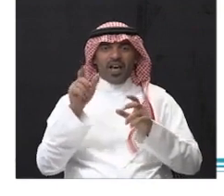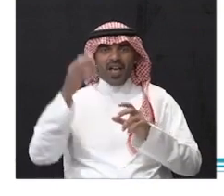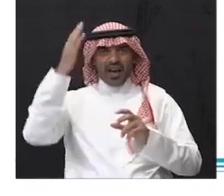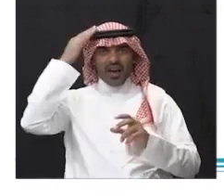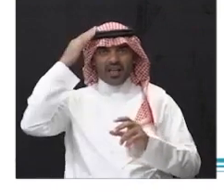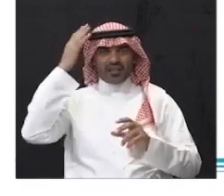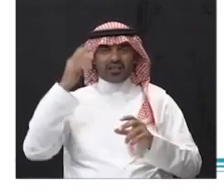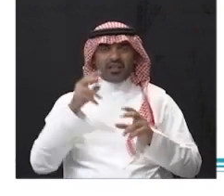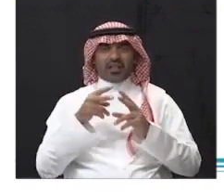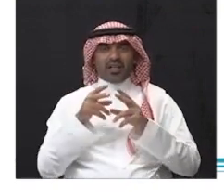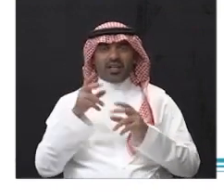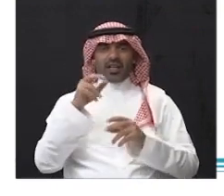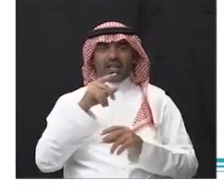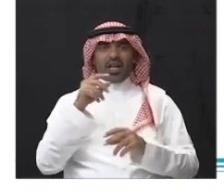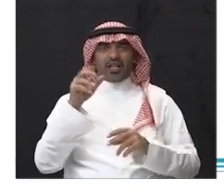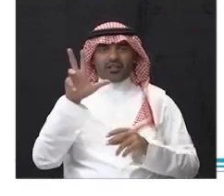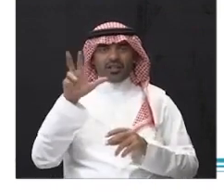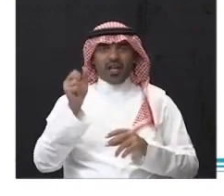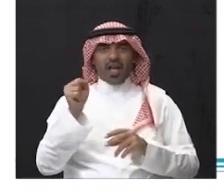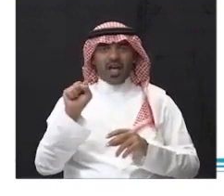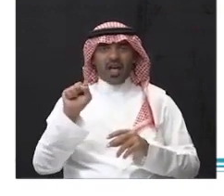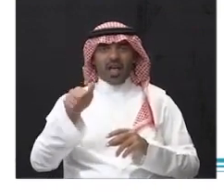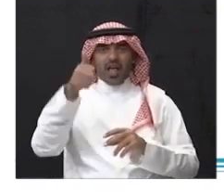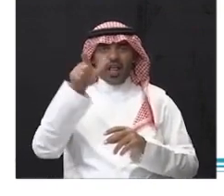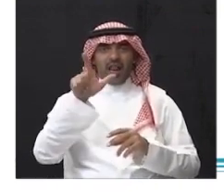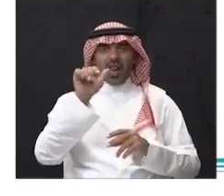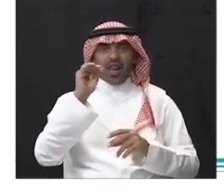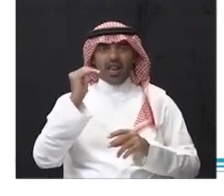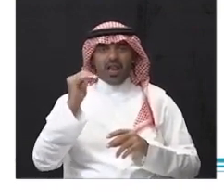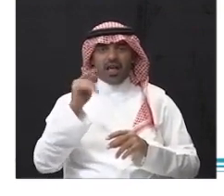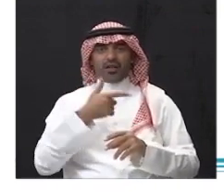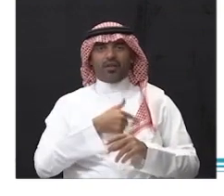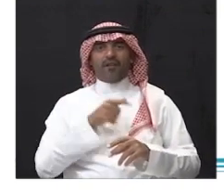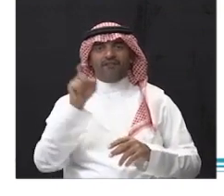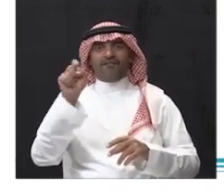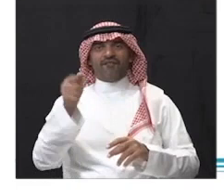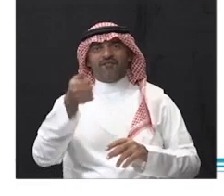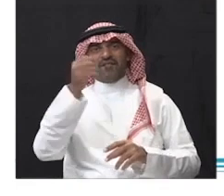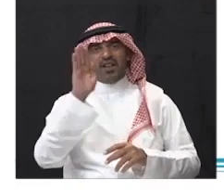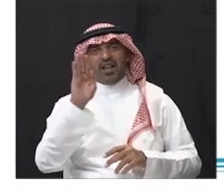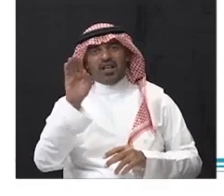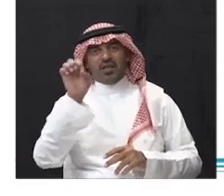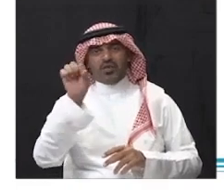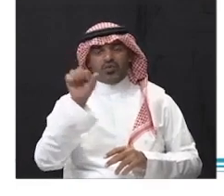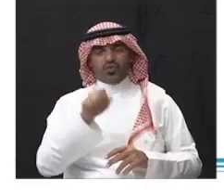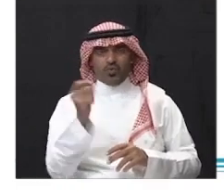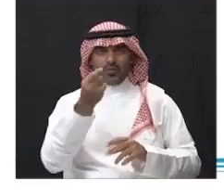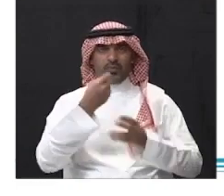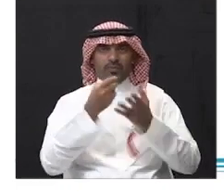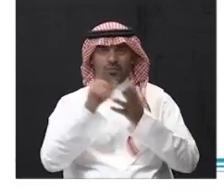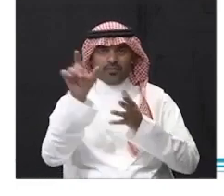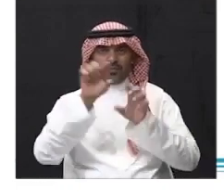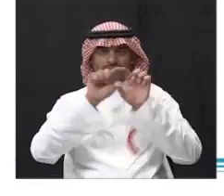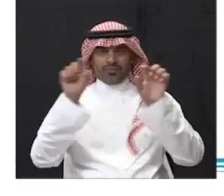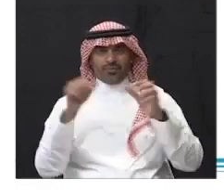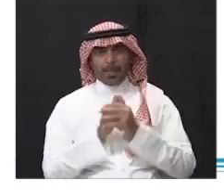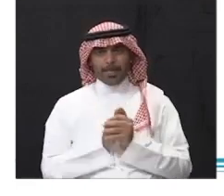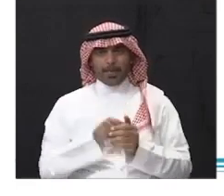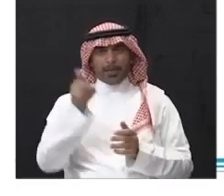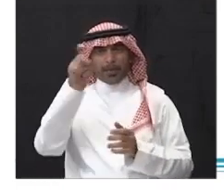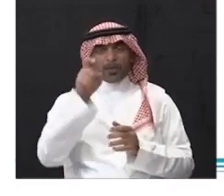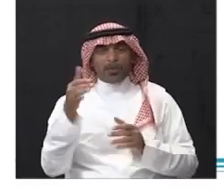فيكم. سؤال: أكمل العبارات التالية بما يناسبها مما يلي. أولاً،